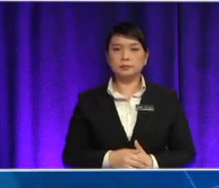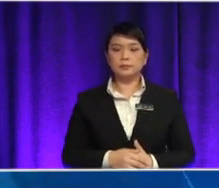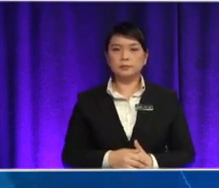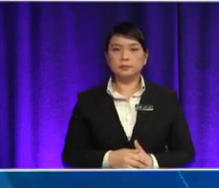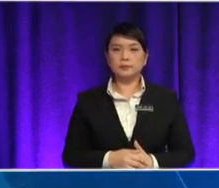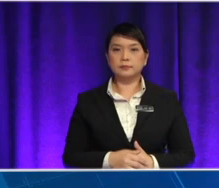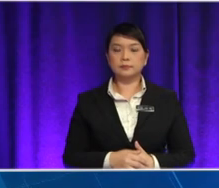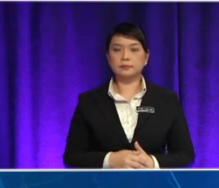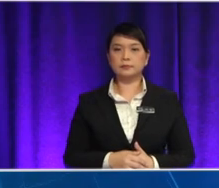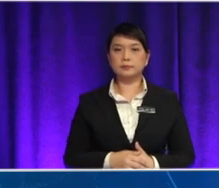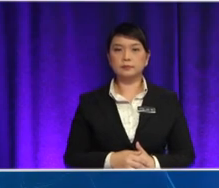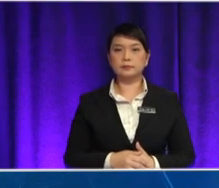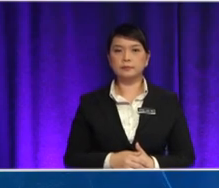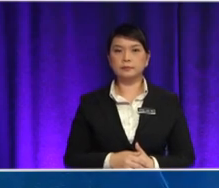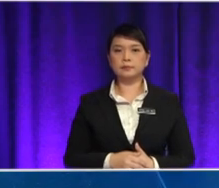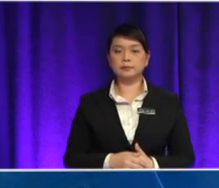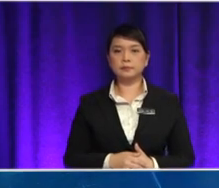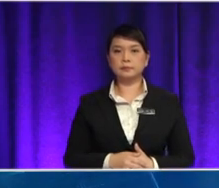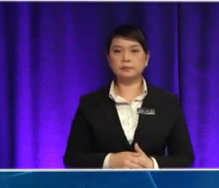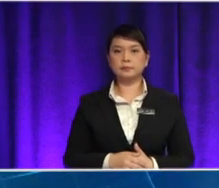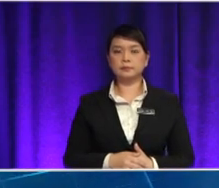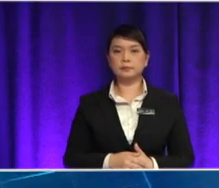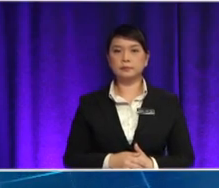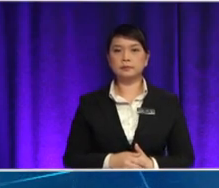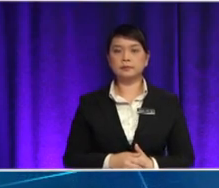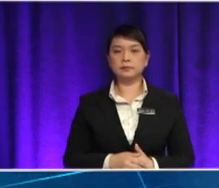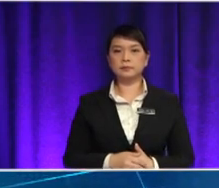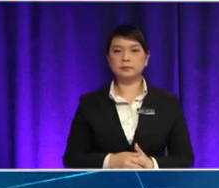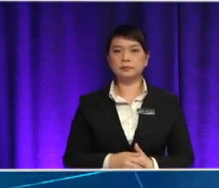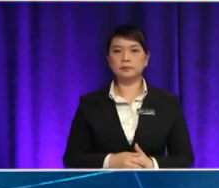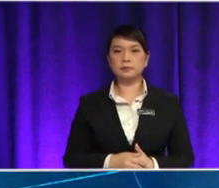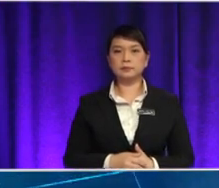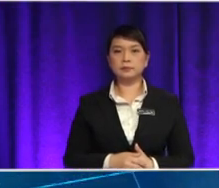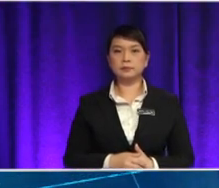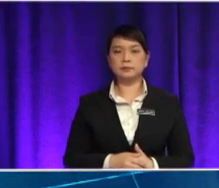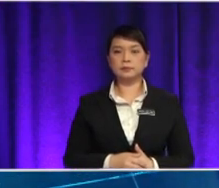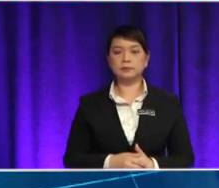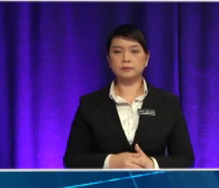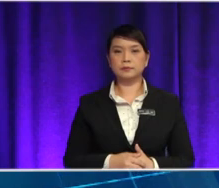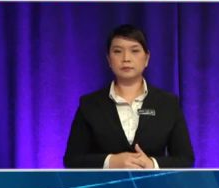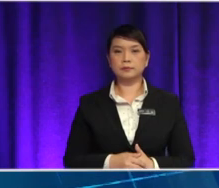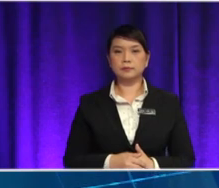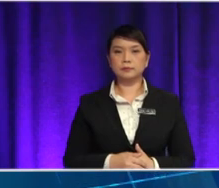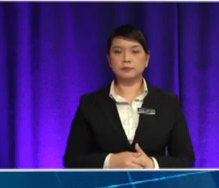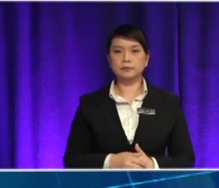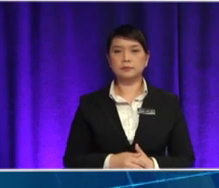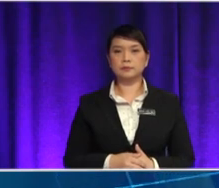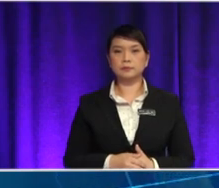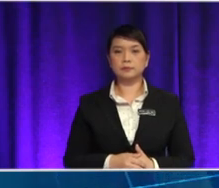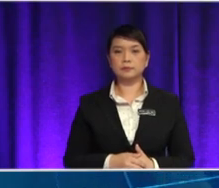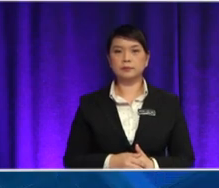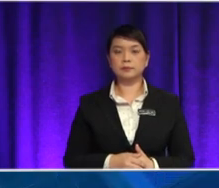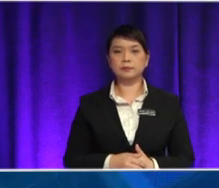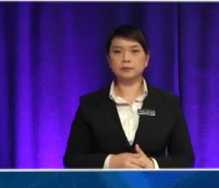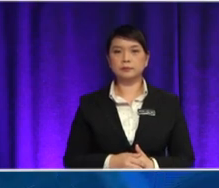bersama-sama dengan murid-murid di rumah juga. 1 6. Okey, ada dah yang dah dapat? Boleh angkatkan jawapan anda. Saya dah bagi kongsikan. Kelas yang